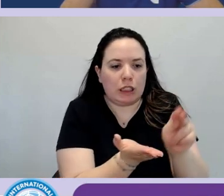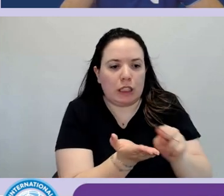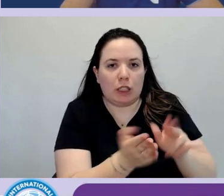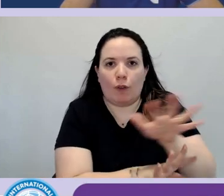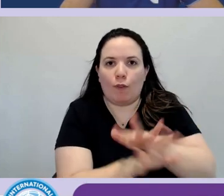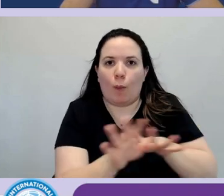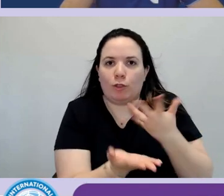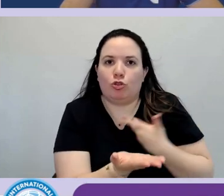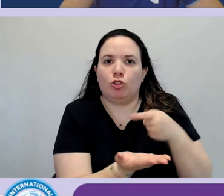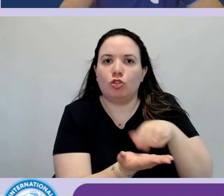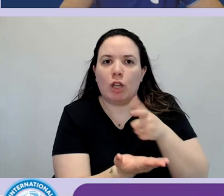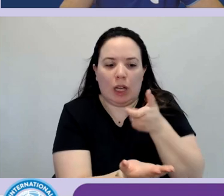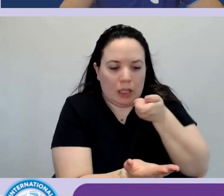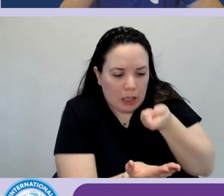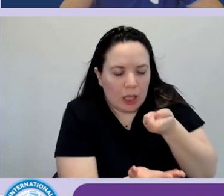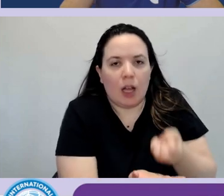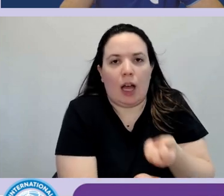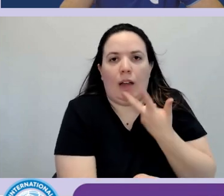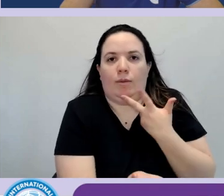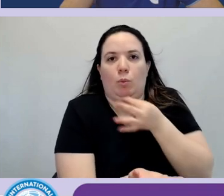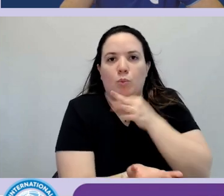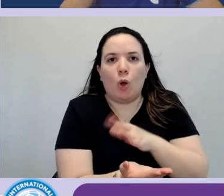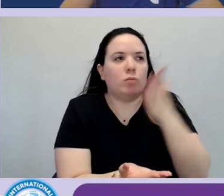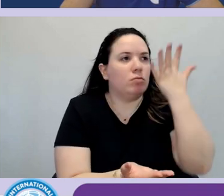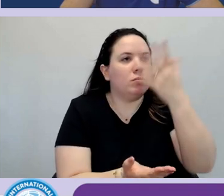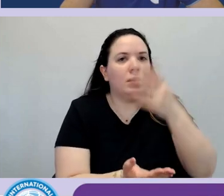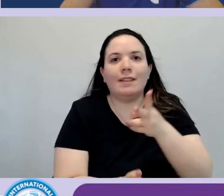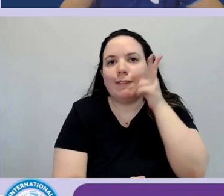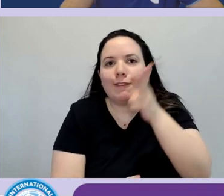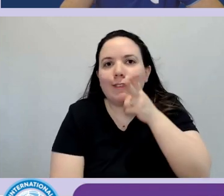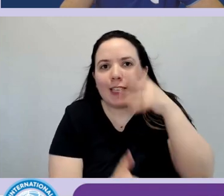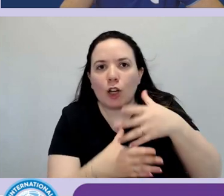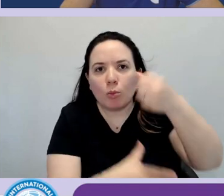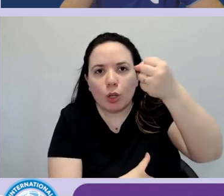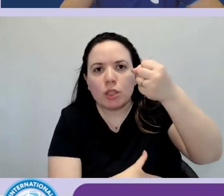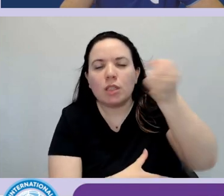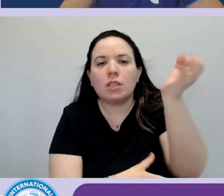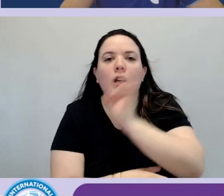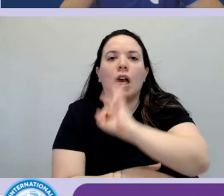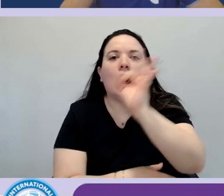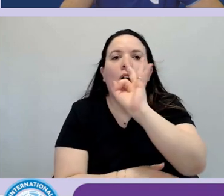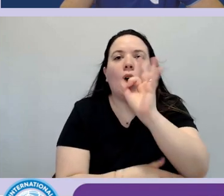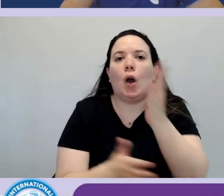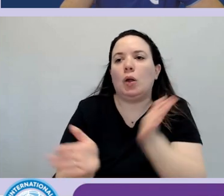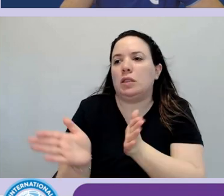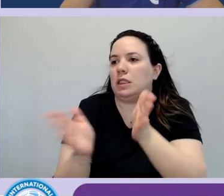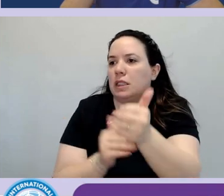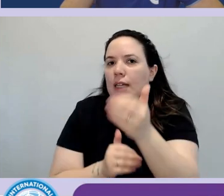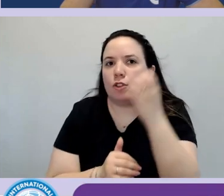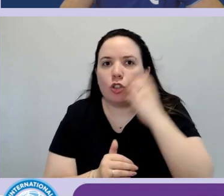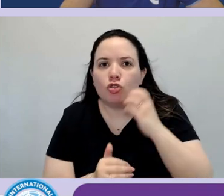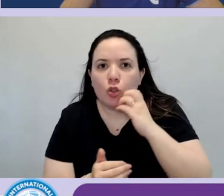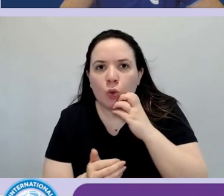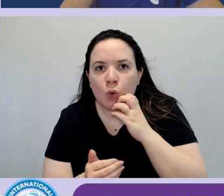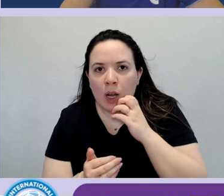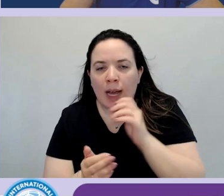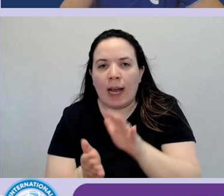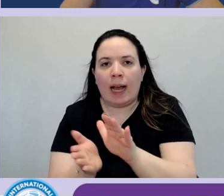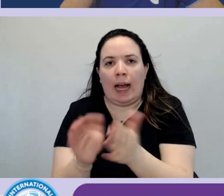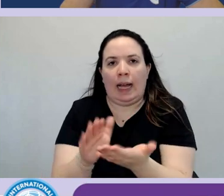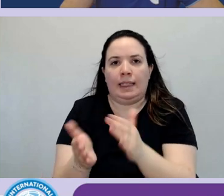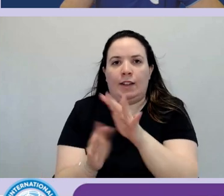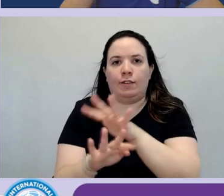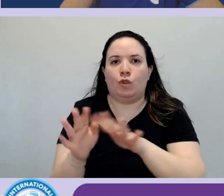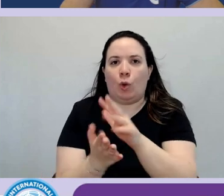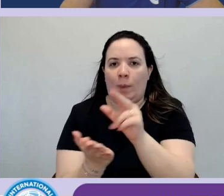o sulle confezioni che ne so dalla bottiglia di vino al alla scatola di un cellulare alla